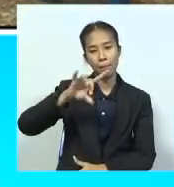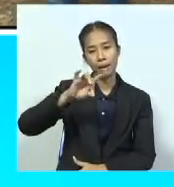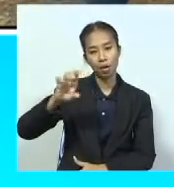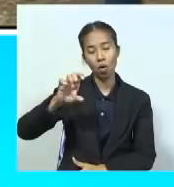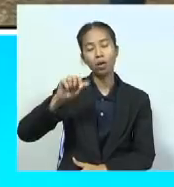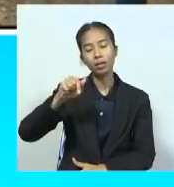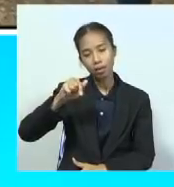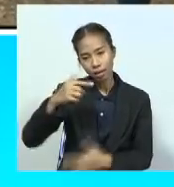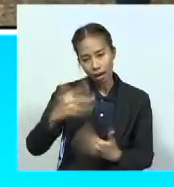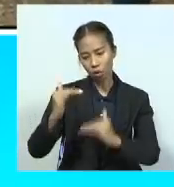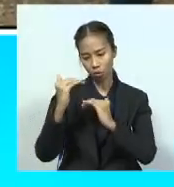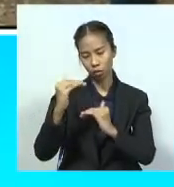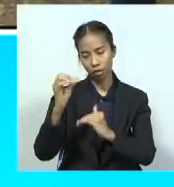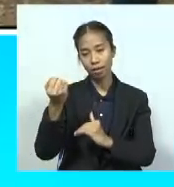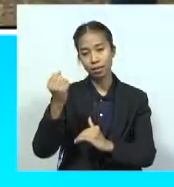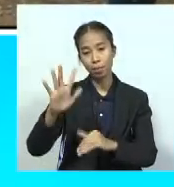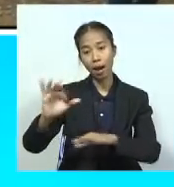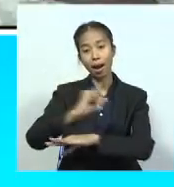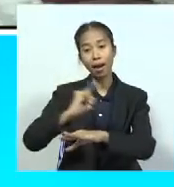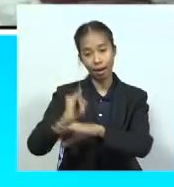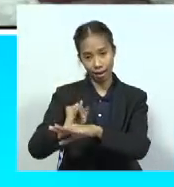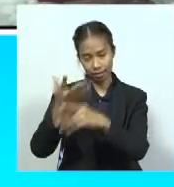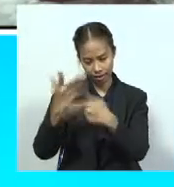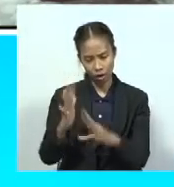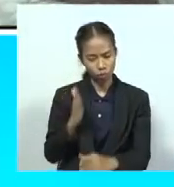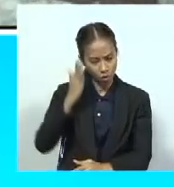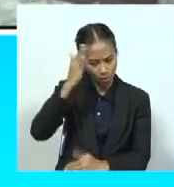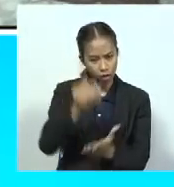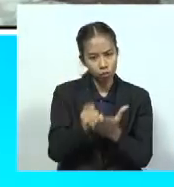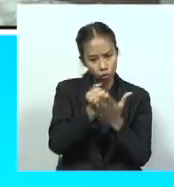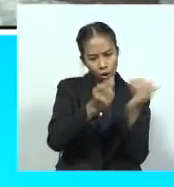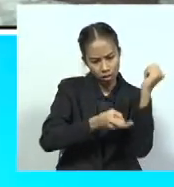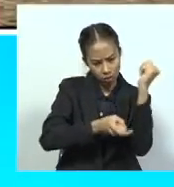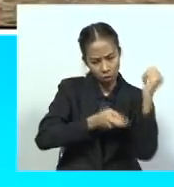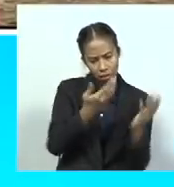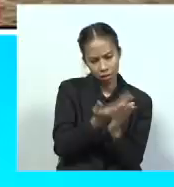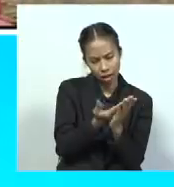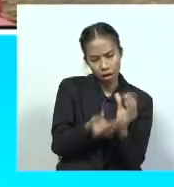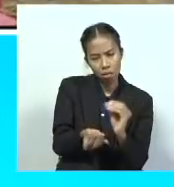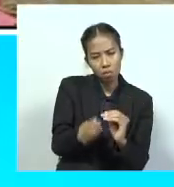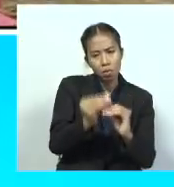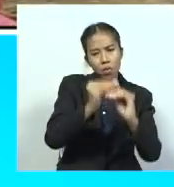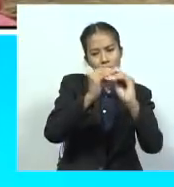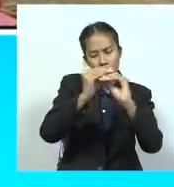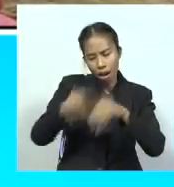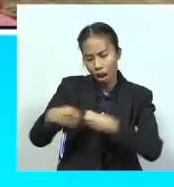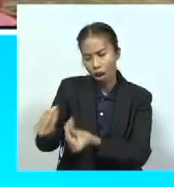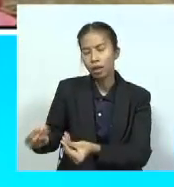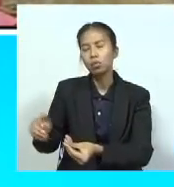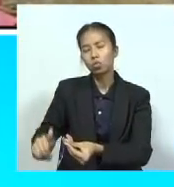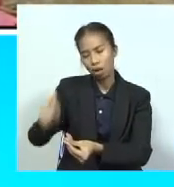15ไร่หลังจากนั้นเราจะทยอยทำให้ราคายางเนี่ยขยับขึ้นไปในราคาที่เป็นธรรมที่พี่น้องอยู่ได้ครับ